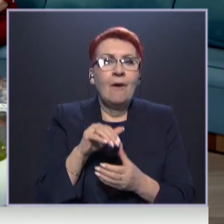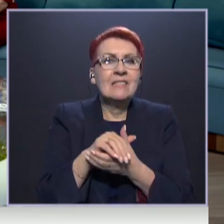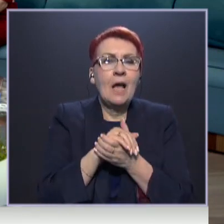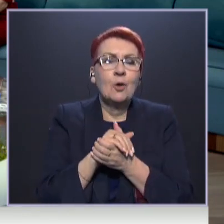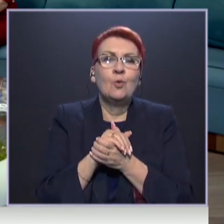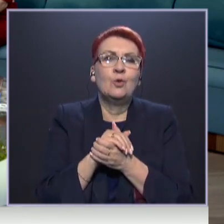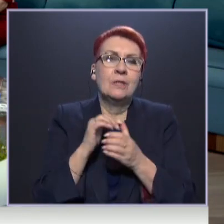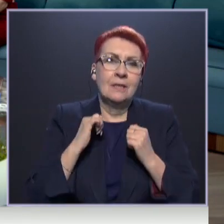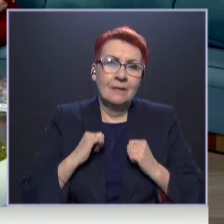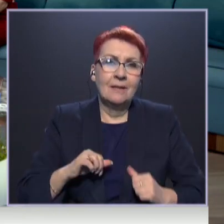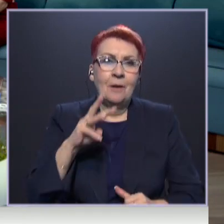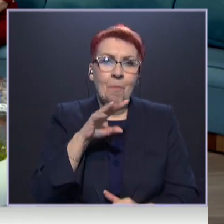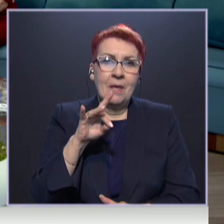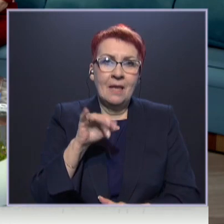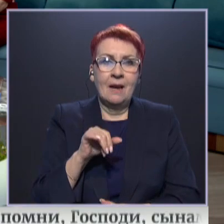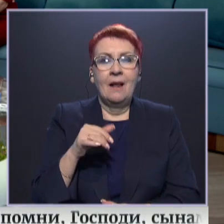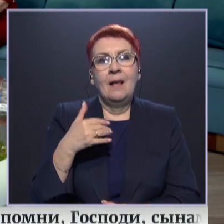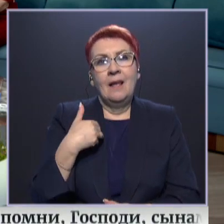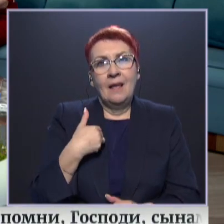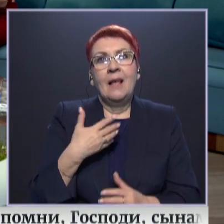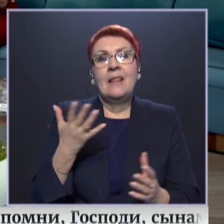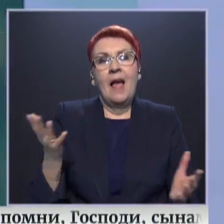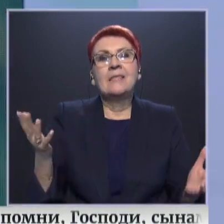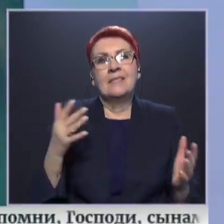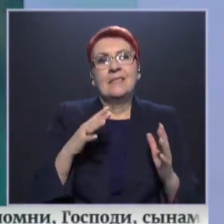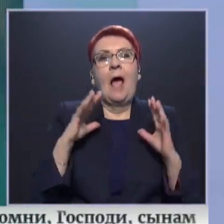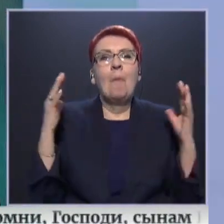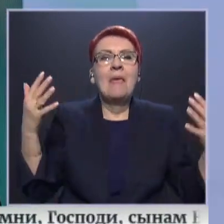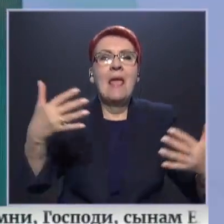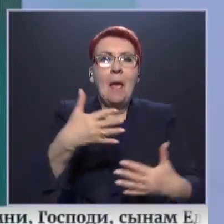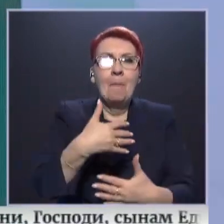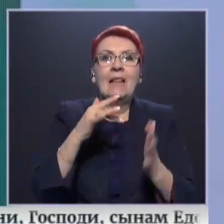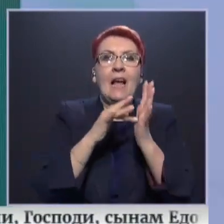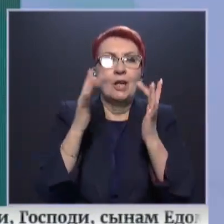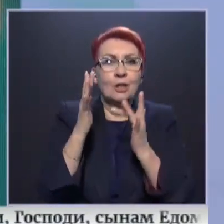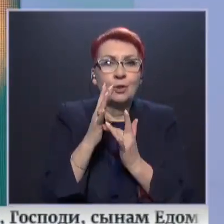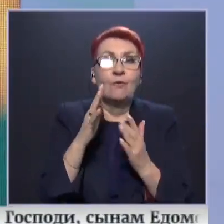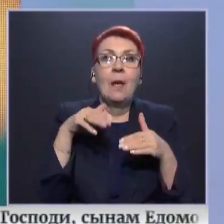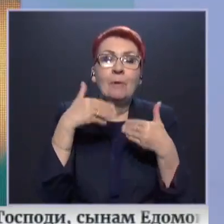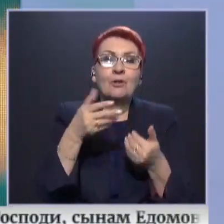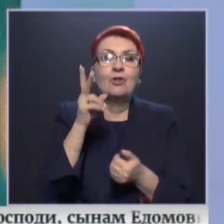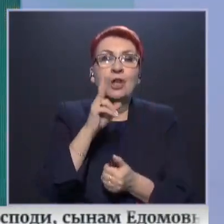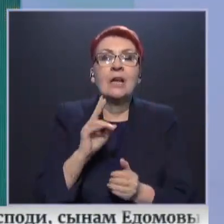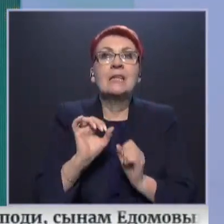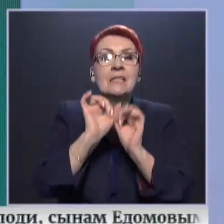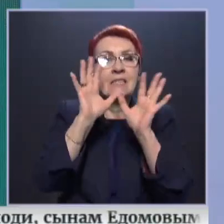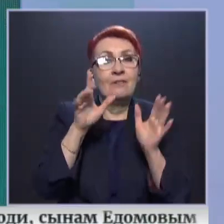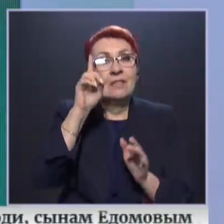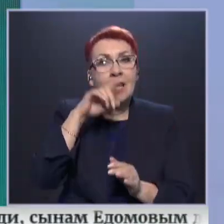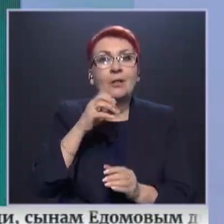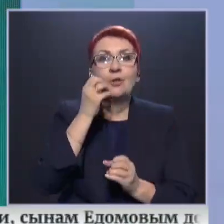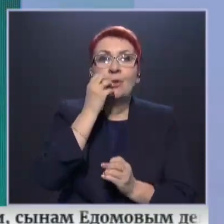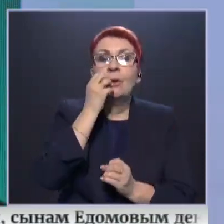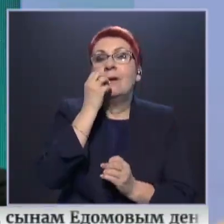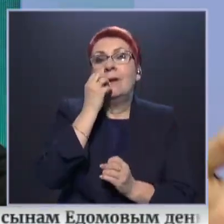И поэтому нас объемлет Христос, и, обращаясь к святым, я знаю, что благодать